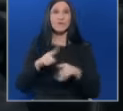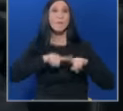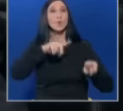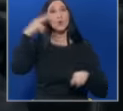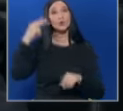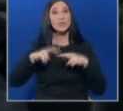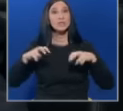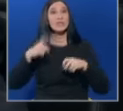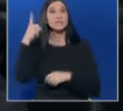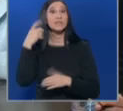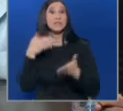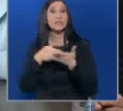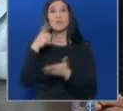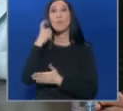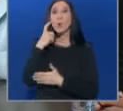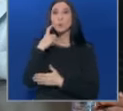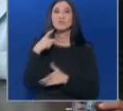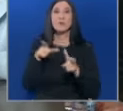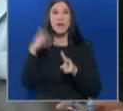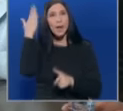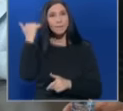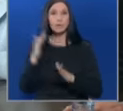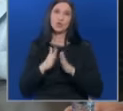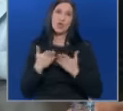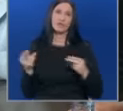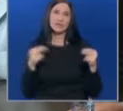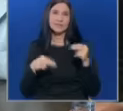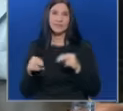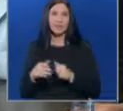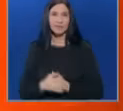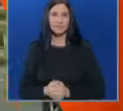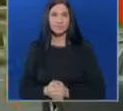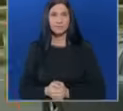разследва сигнали срещу Бойко Борисов, Мария Габриел и членове на съвета.